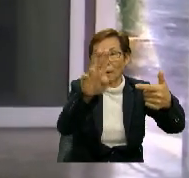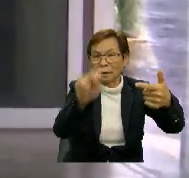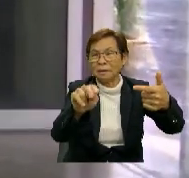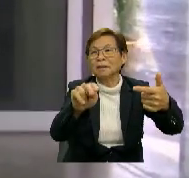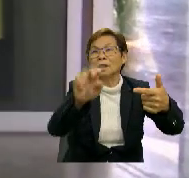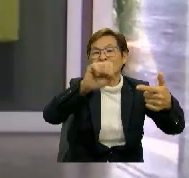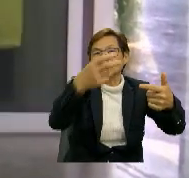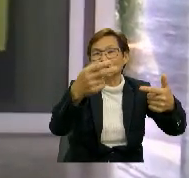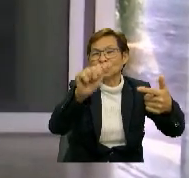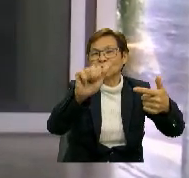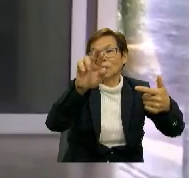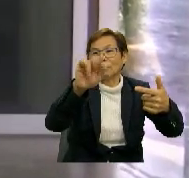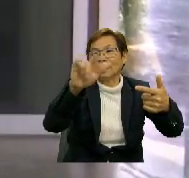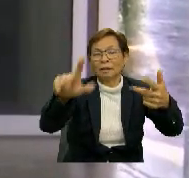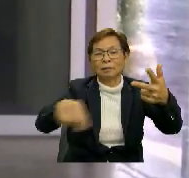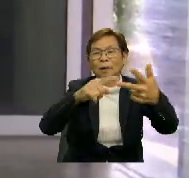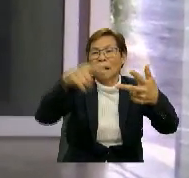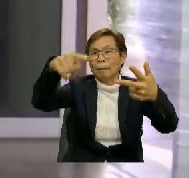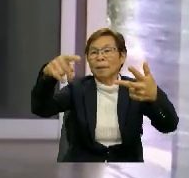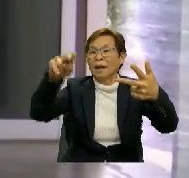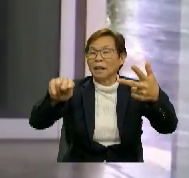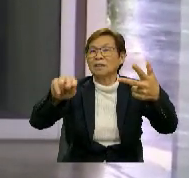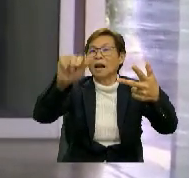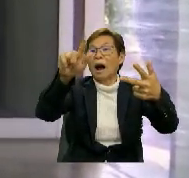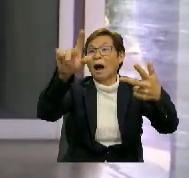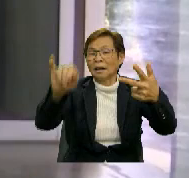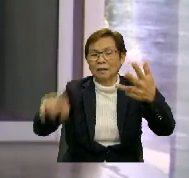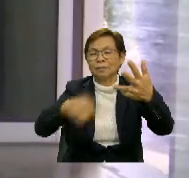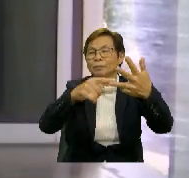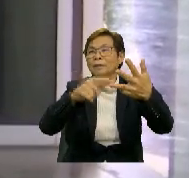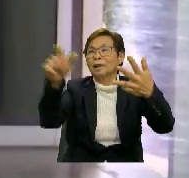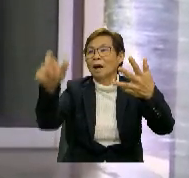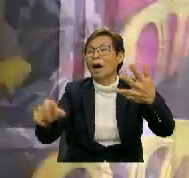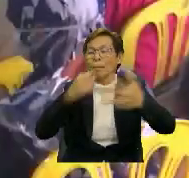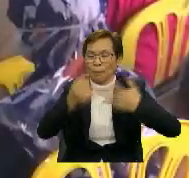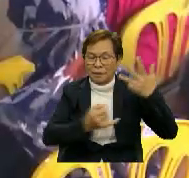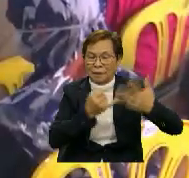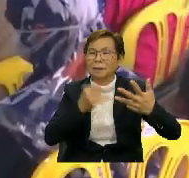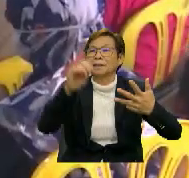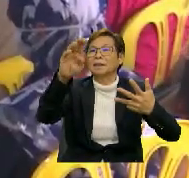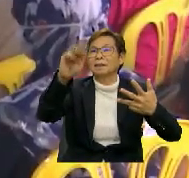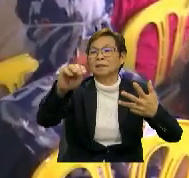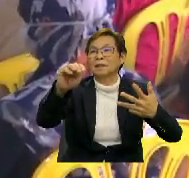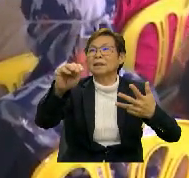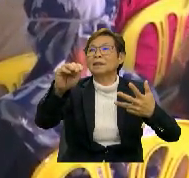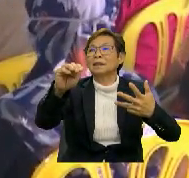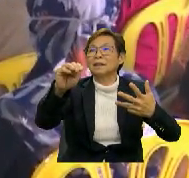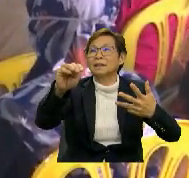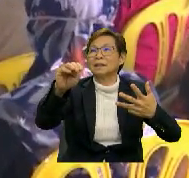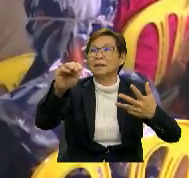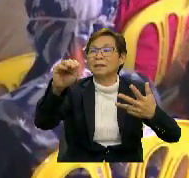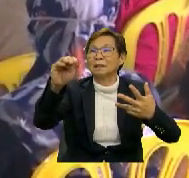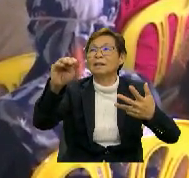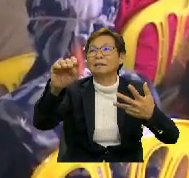Barisan Nasional Syarif Sufian Hamdan, calon Pakatan Harapan Ali Zahari dan calon berjasa iaitu Datuk Muhammad Nazrik yang